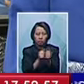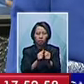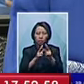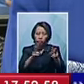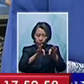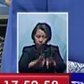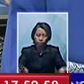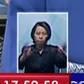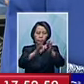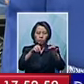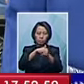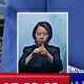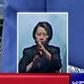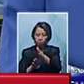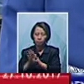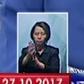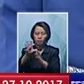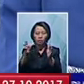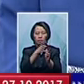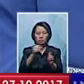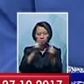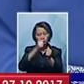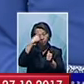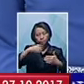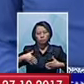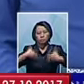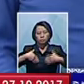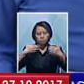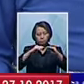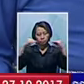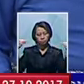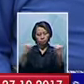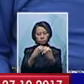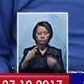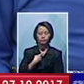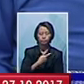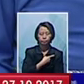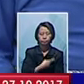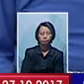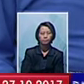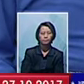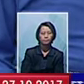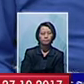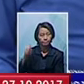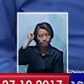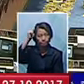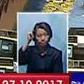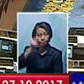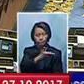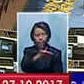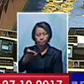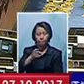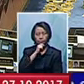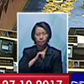paling penting dalam pembangunan dan kesejahteraan masyarakat kita. Tuan Yang di-Pertua, saya